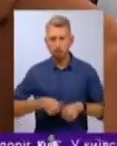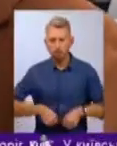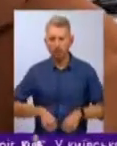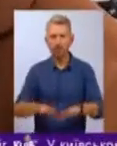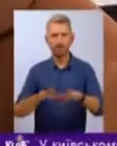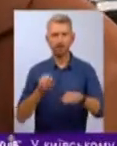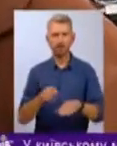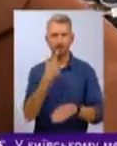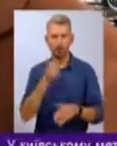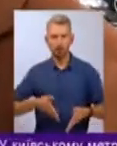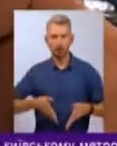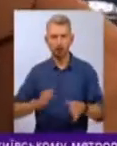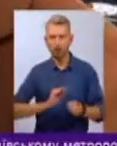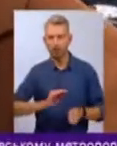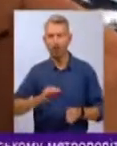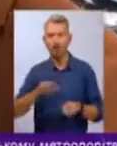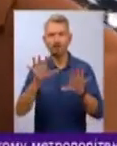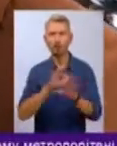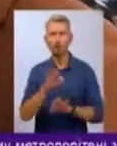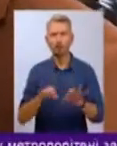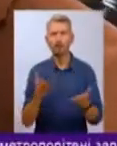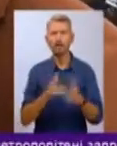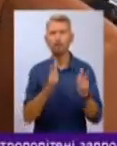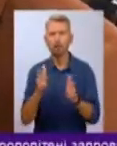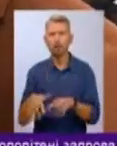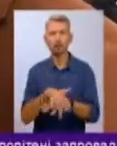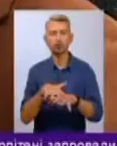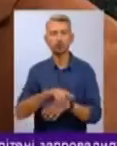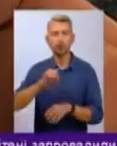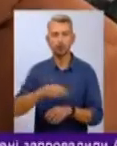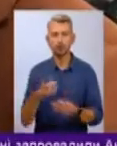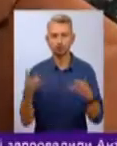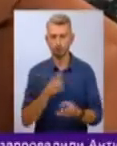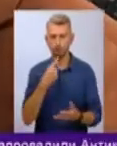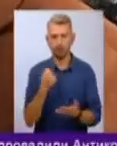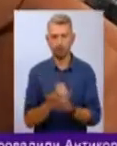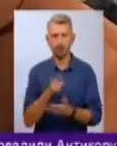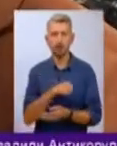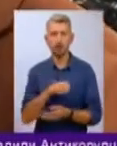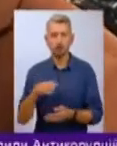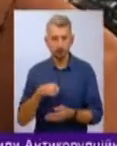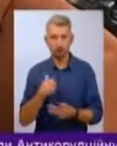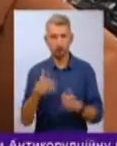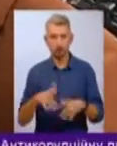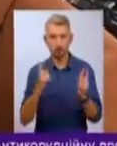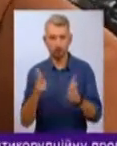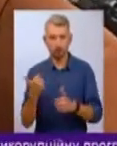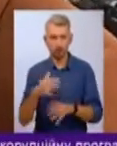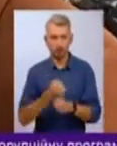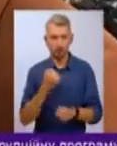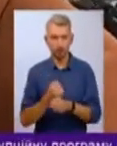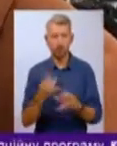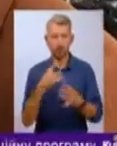доріжку і поклали законопроекти, які вже погоджені, які суспільство вимагає, що їх потрібно прийняти. Вони ними самими погоджені, вже опрацьовані. Їх